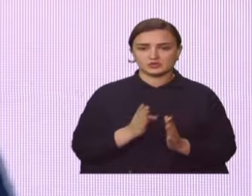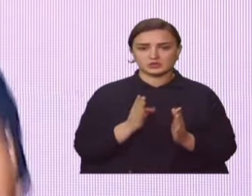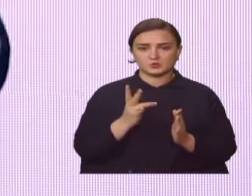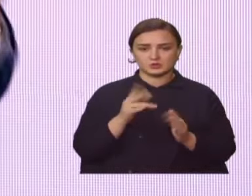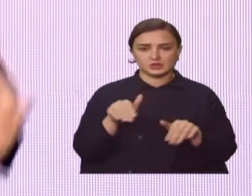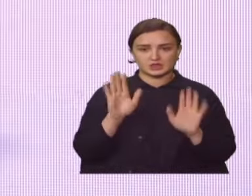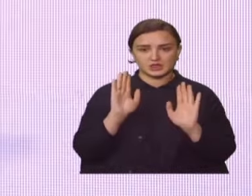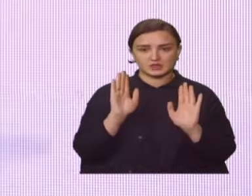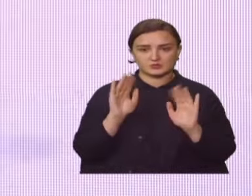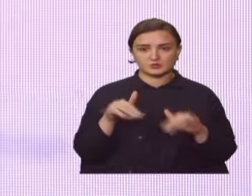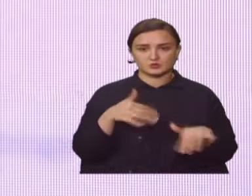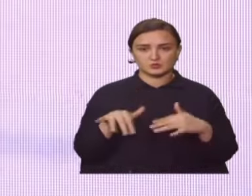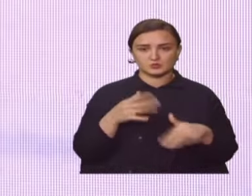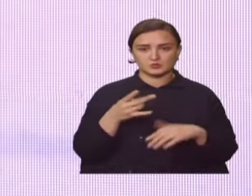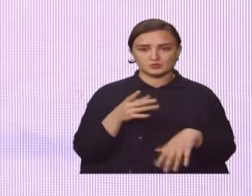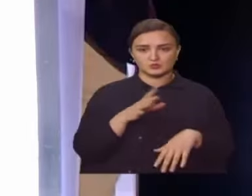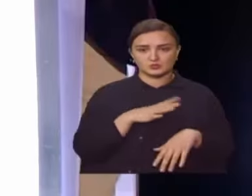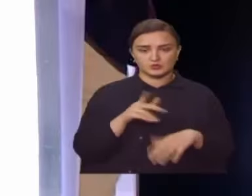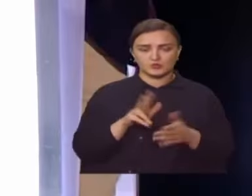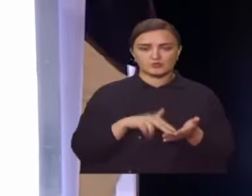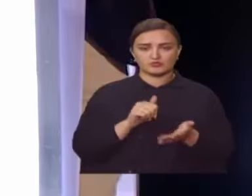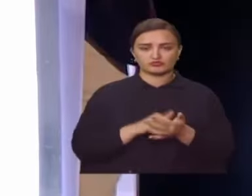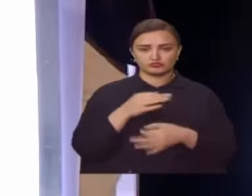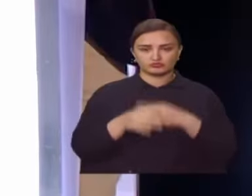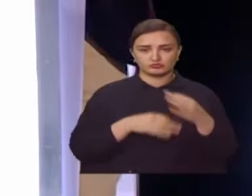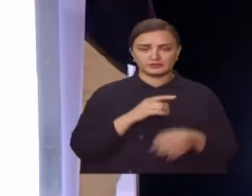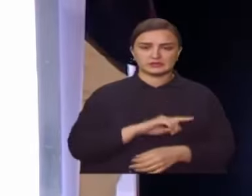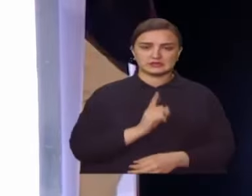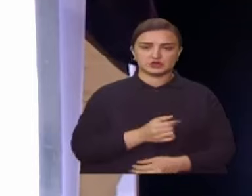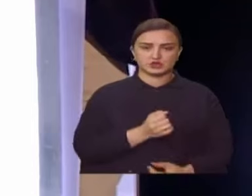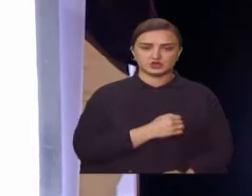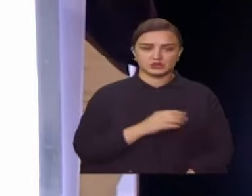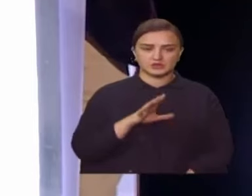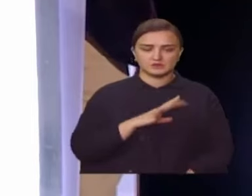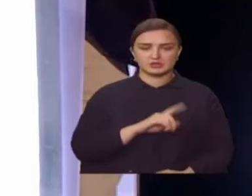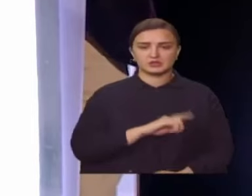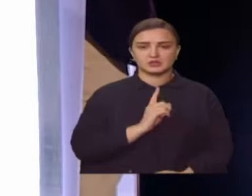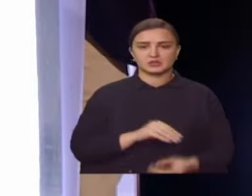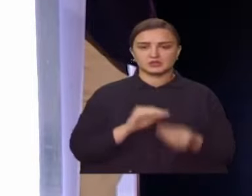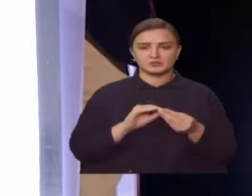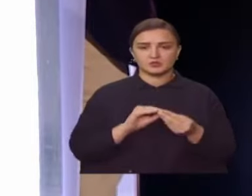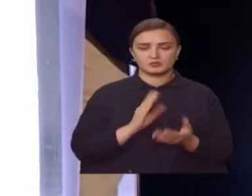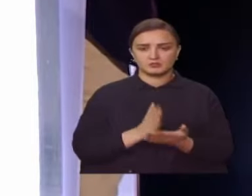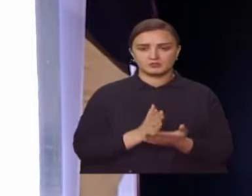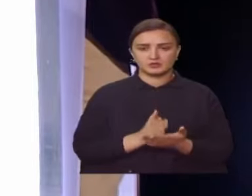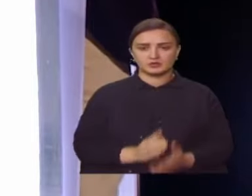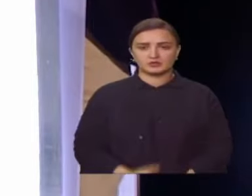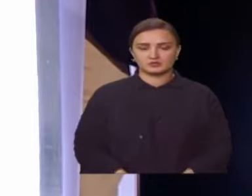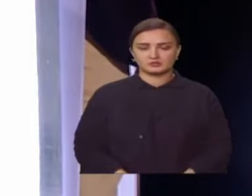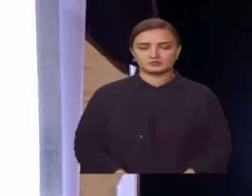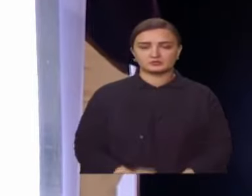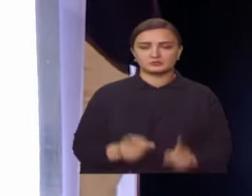დანებდე, სუსტი იყო, ბოდიშები უხადო, ან ძლიერი ჯარი ყავდეს, ძლიერი მეგობრები ყავდეს და აი ამ